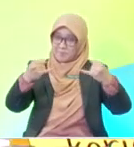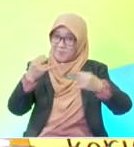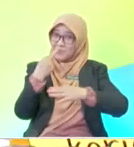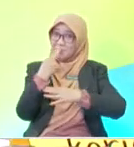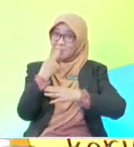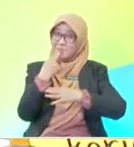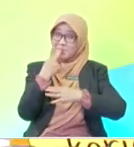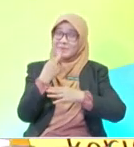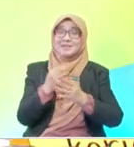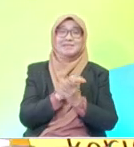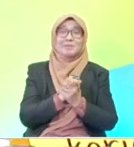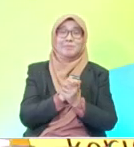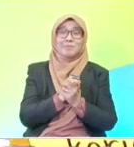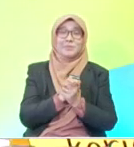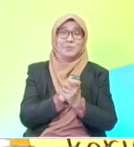punya